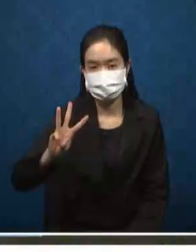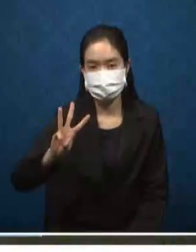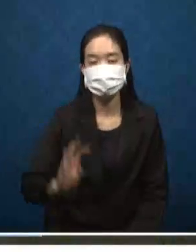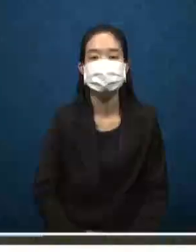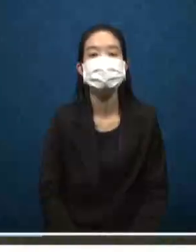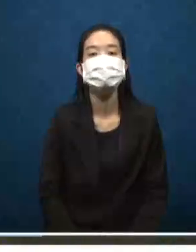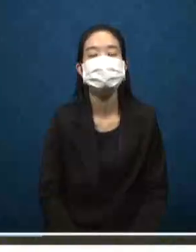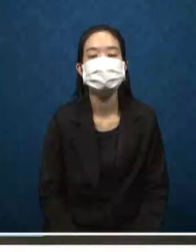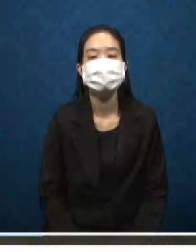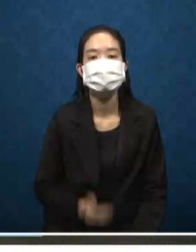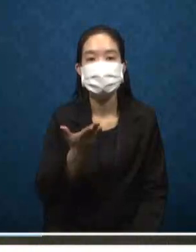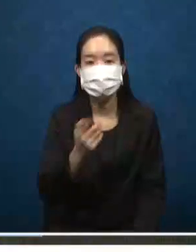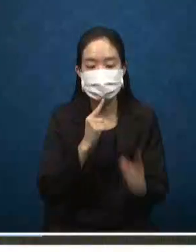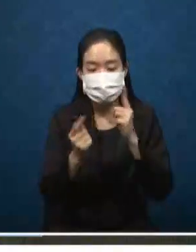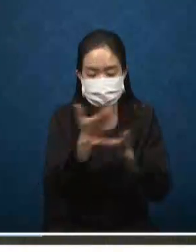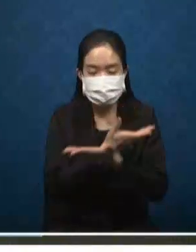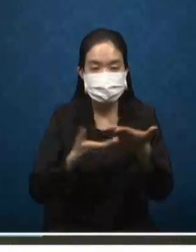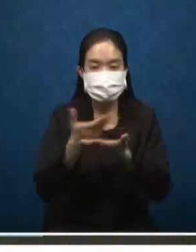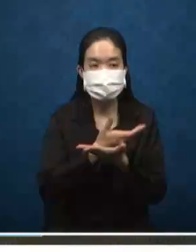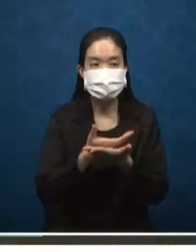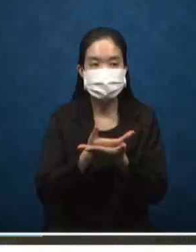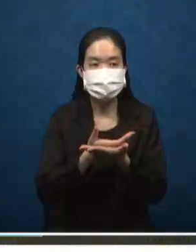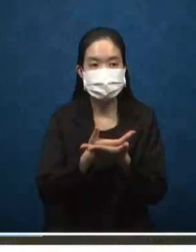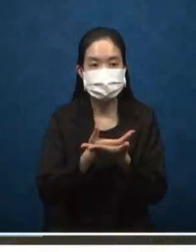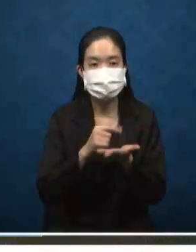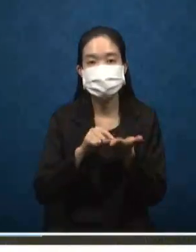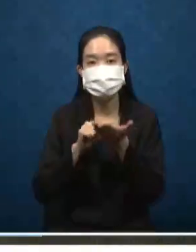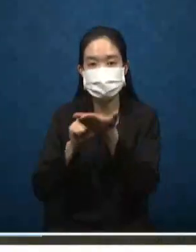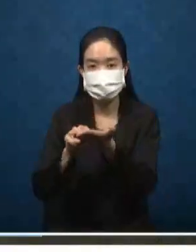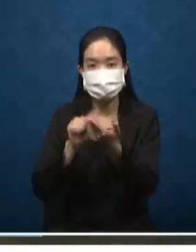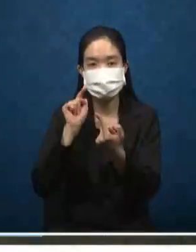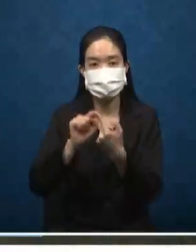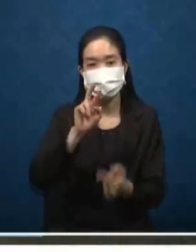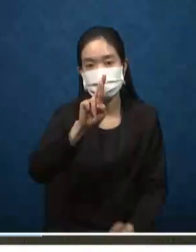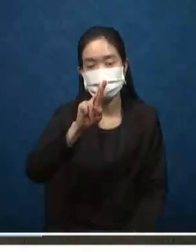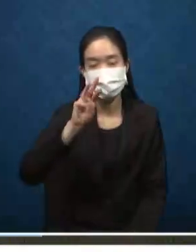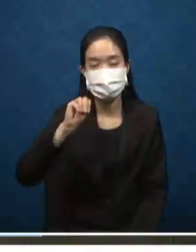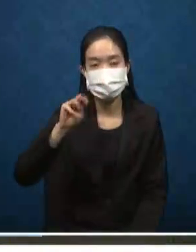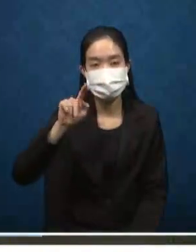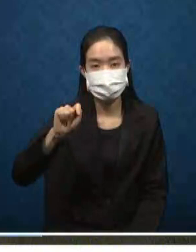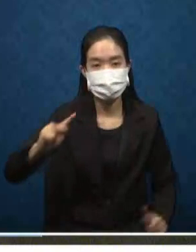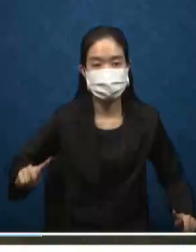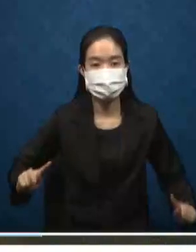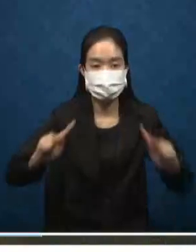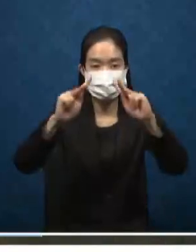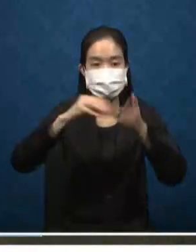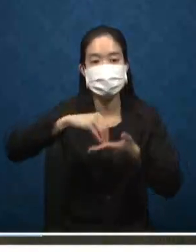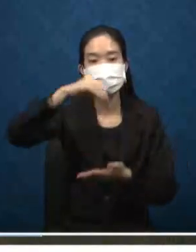ขอหารือไปยังท่านรัฐมนตรีว่าการกระทรวงศึกษาธิการท่านตรีนุช